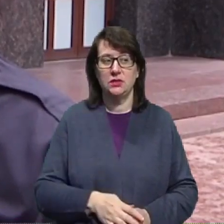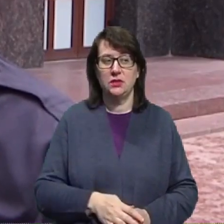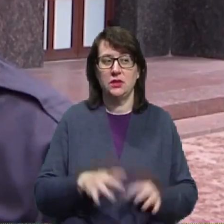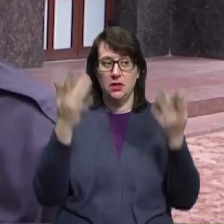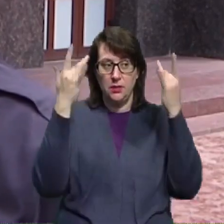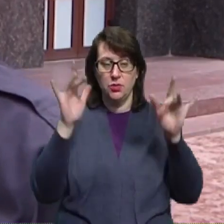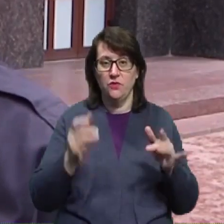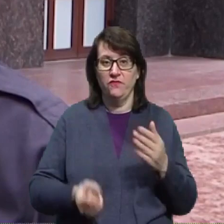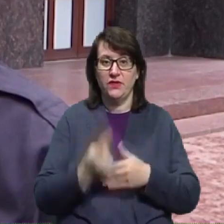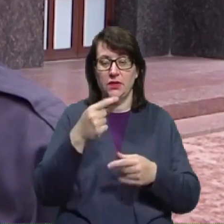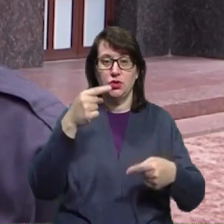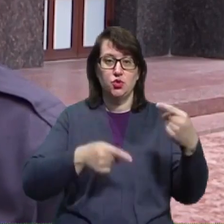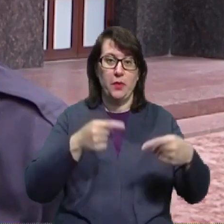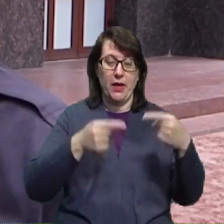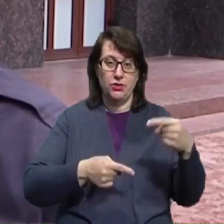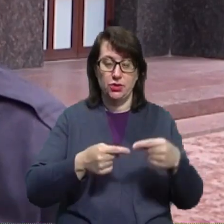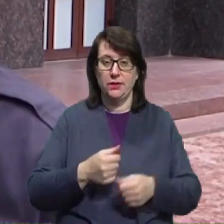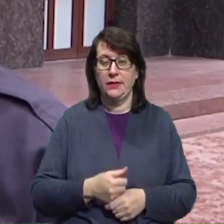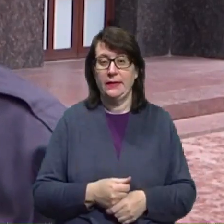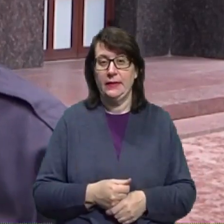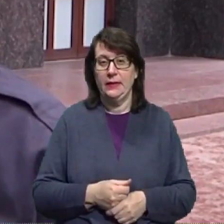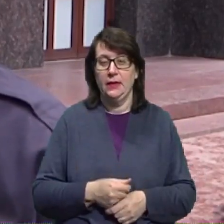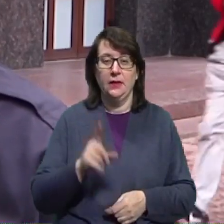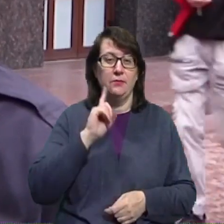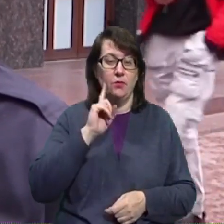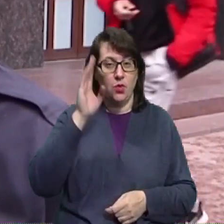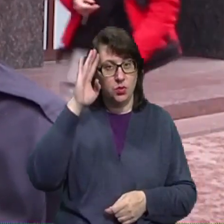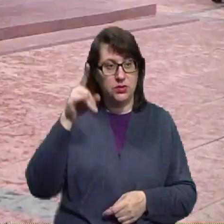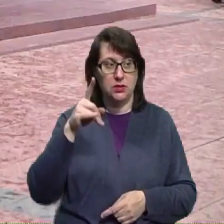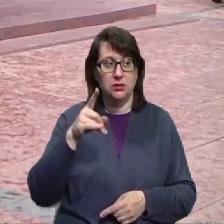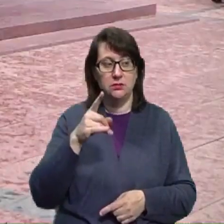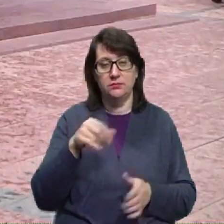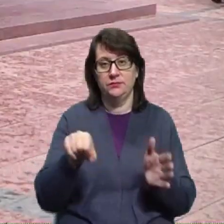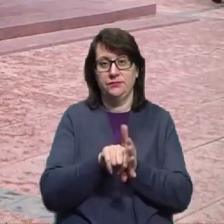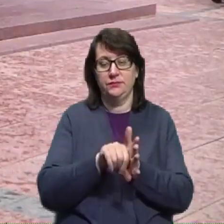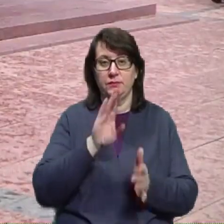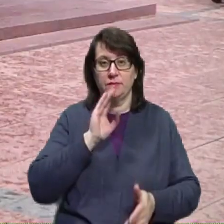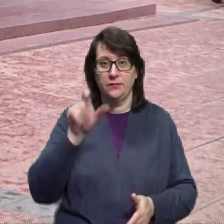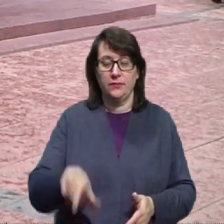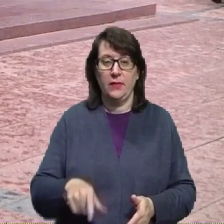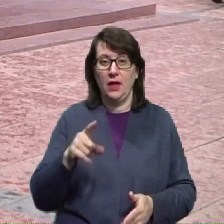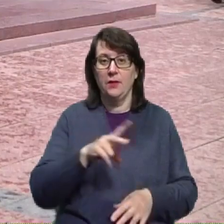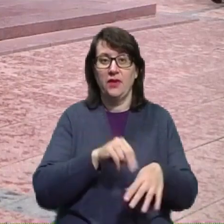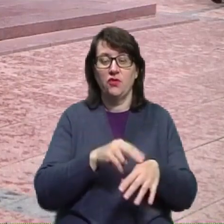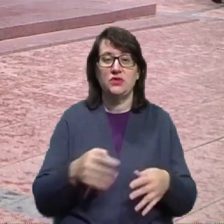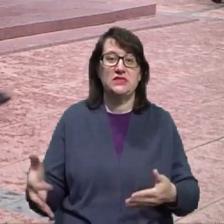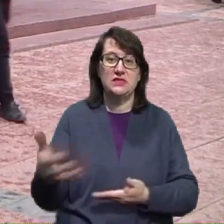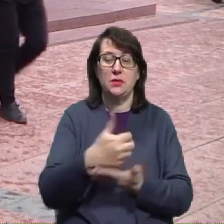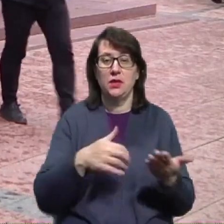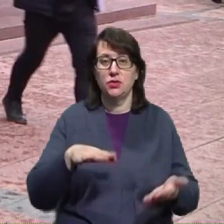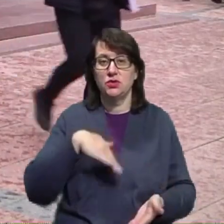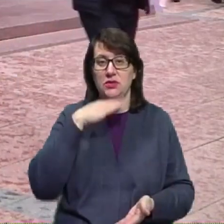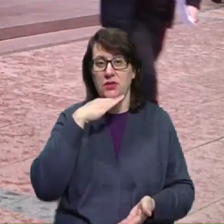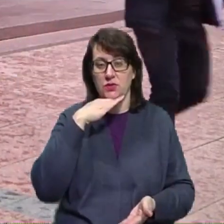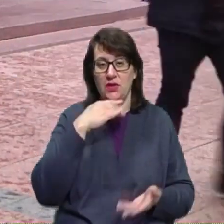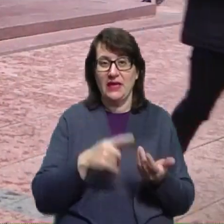виникли суперечки, молодик позбавив її життя. Правоохоронці зібрали достатню